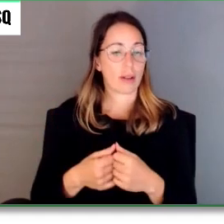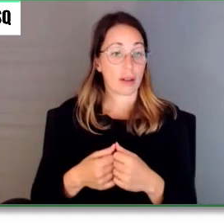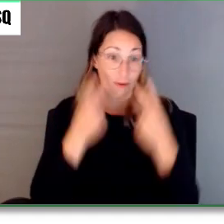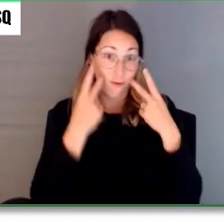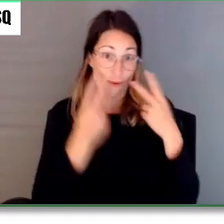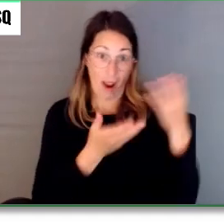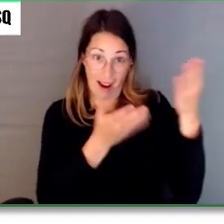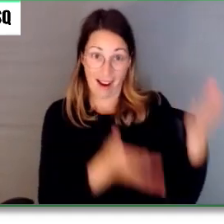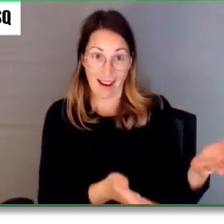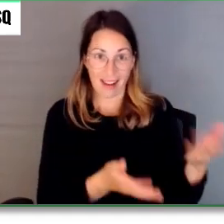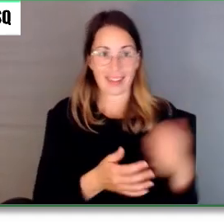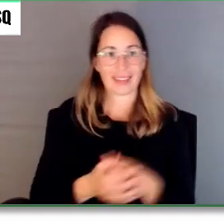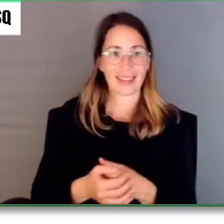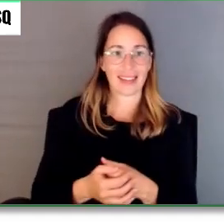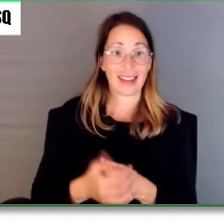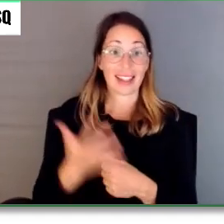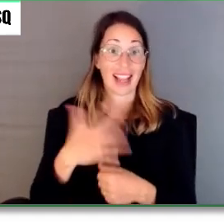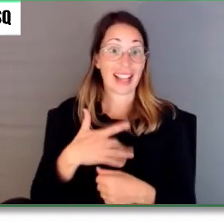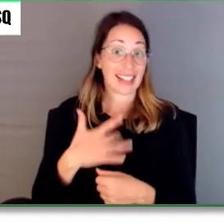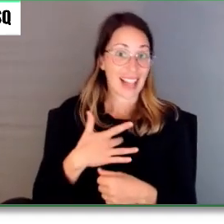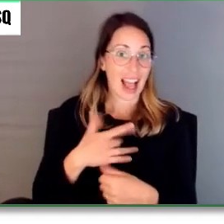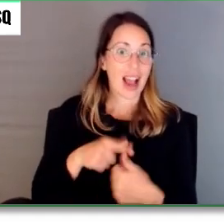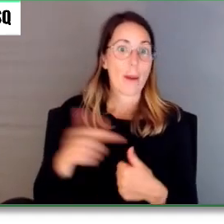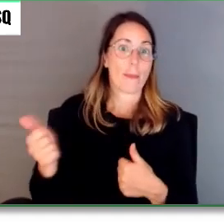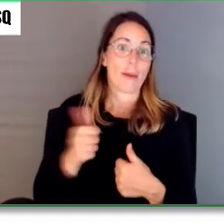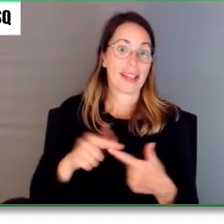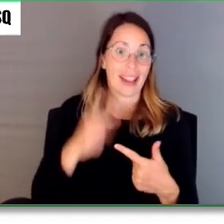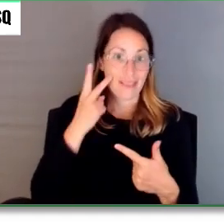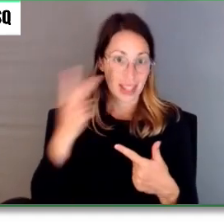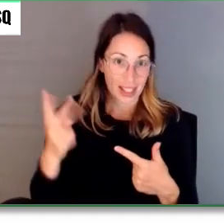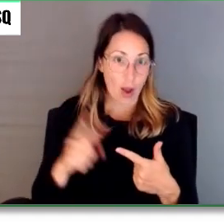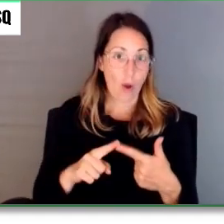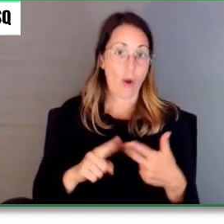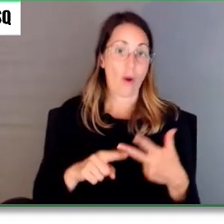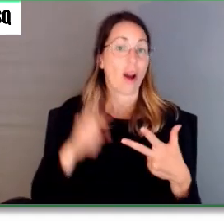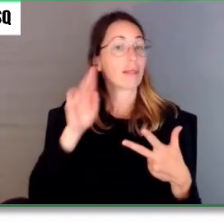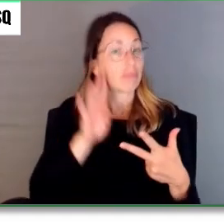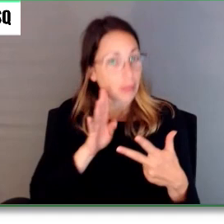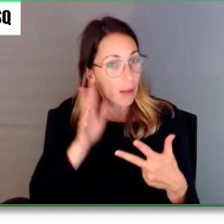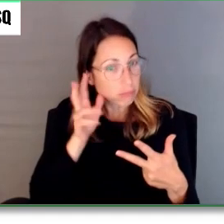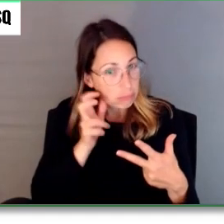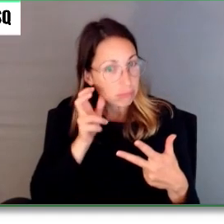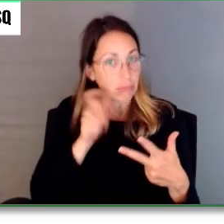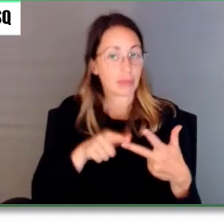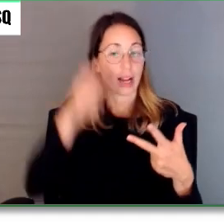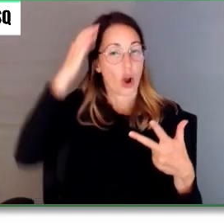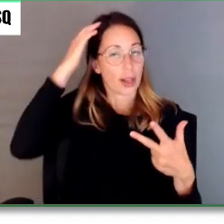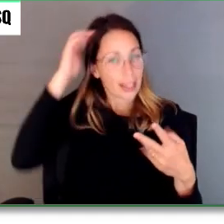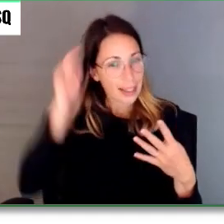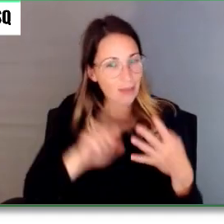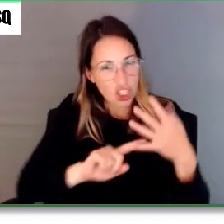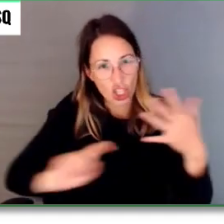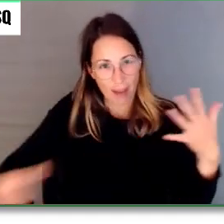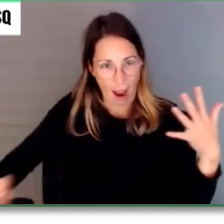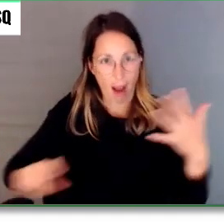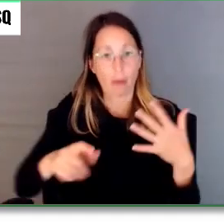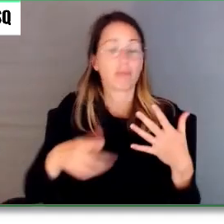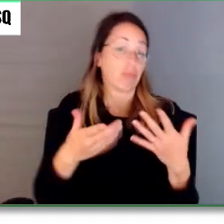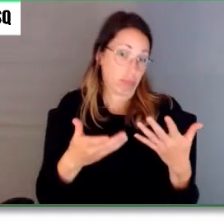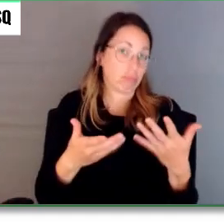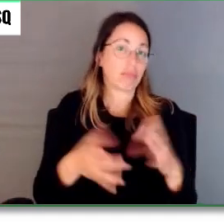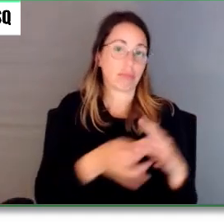les 5 sens. Il y a la mobilité, vision, pouvoir entendre, cognitif, etc. Et cela rejoint donc les expériences